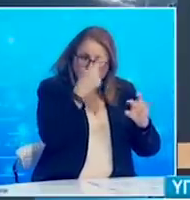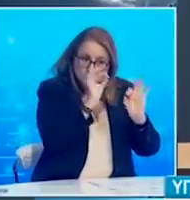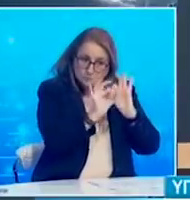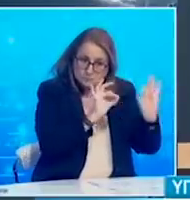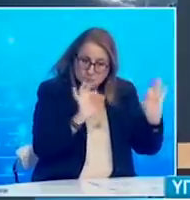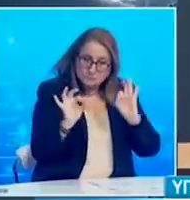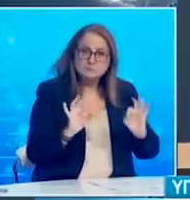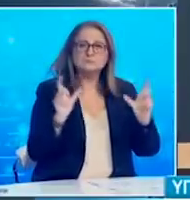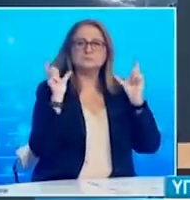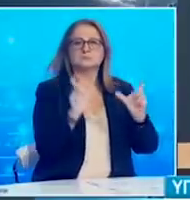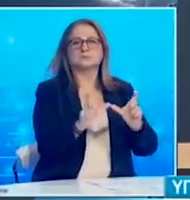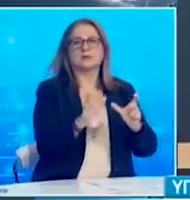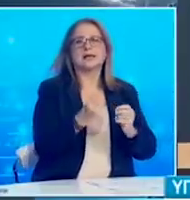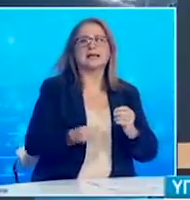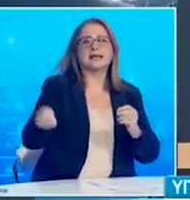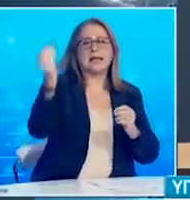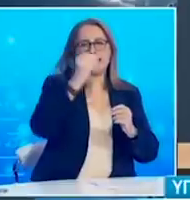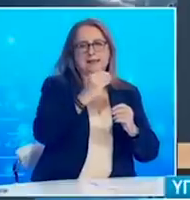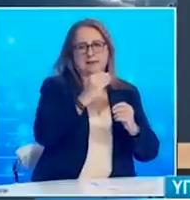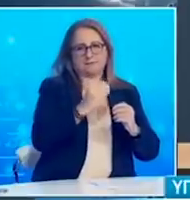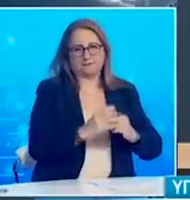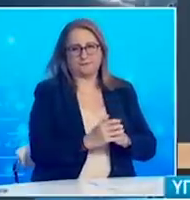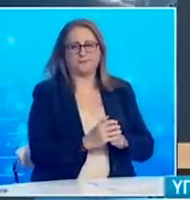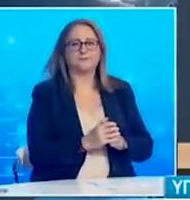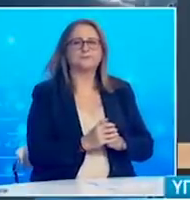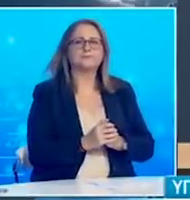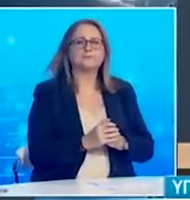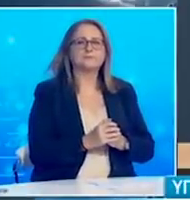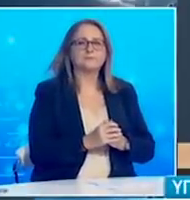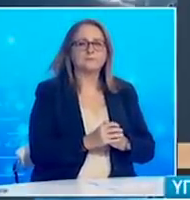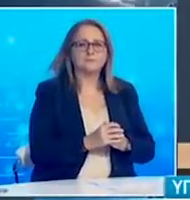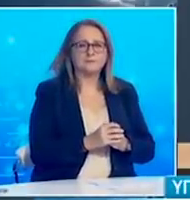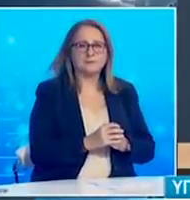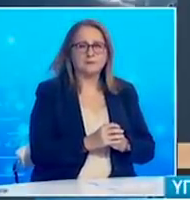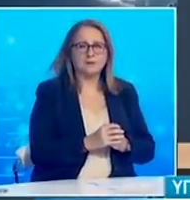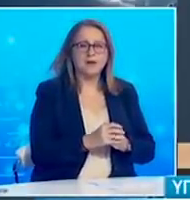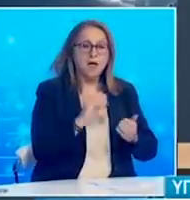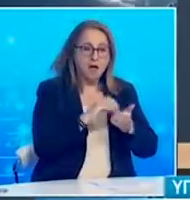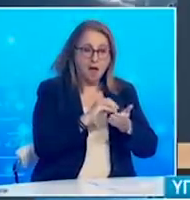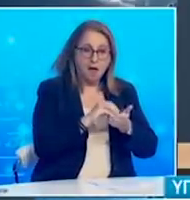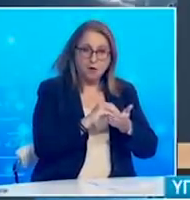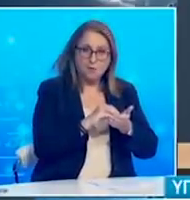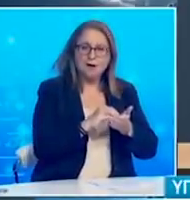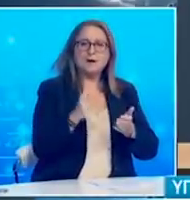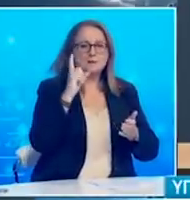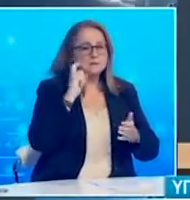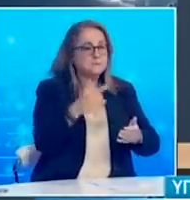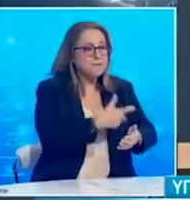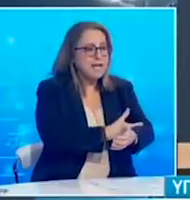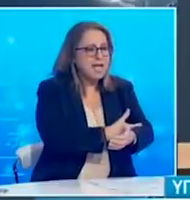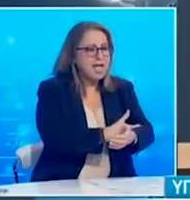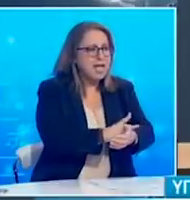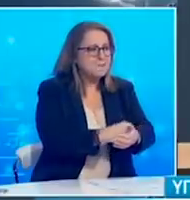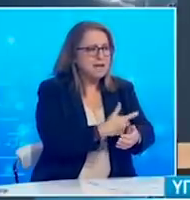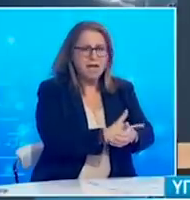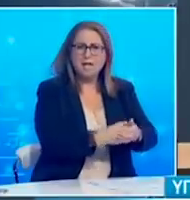και καλύτερες εκτιμήσεις ώστε να λαμβάνονται οι αναγκαίες άμεσες πολιτικές αποφάσεις. Επίσης, πρέπει να καταλάβουμε ότι οι δειγματοληψίες που γίνονται